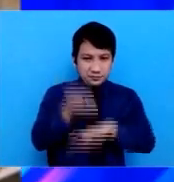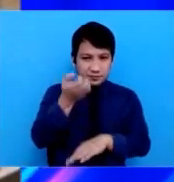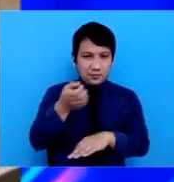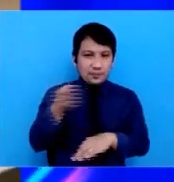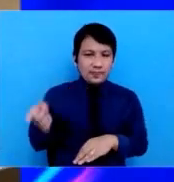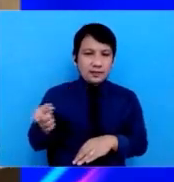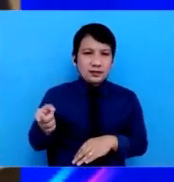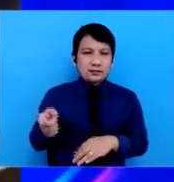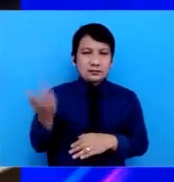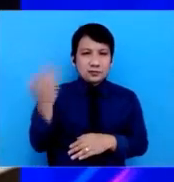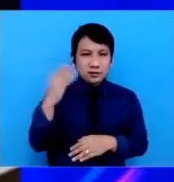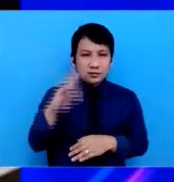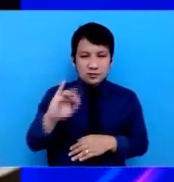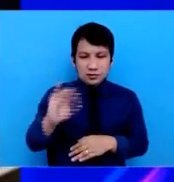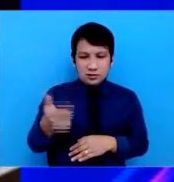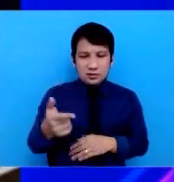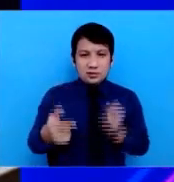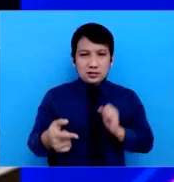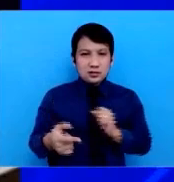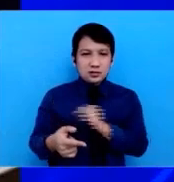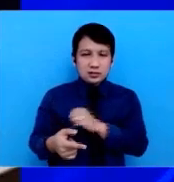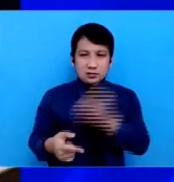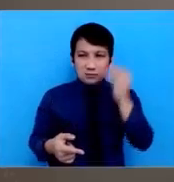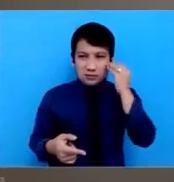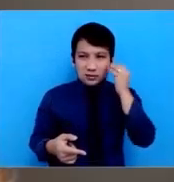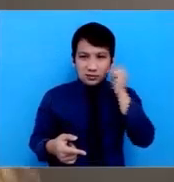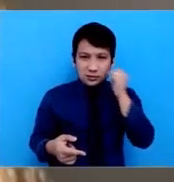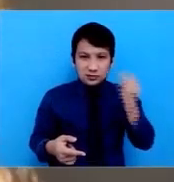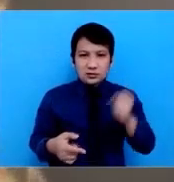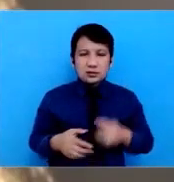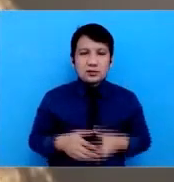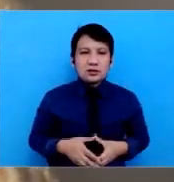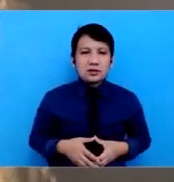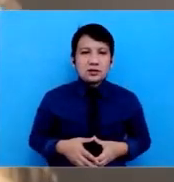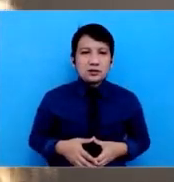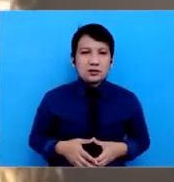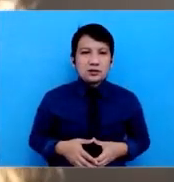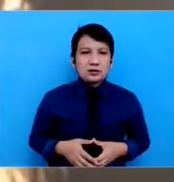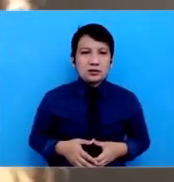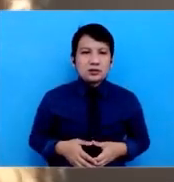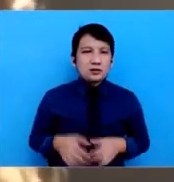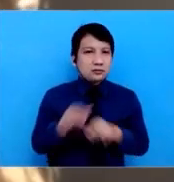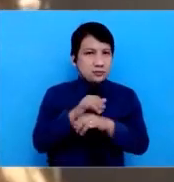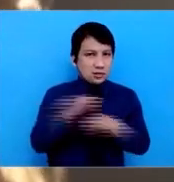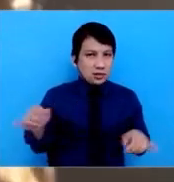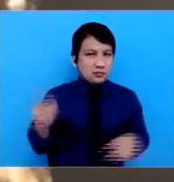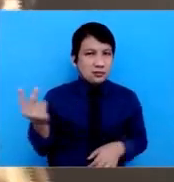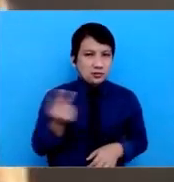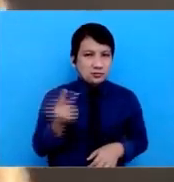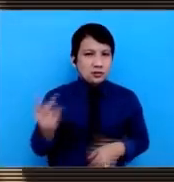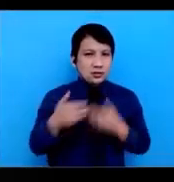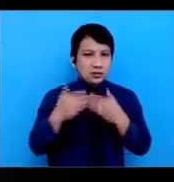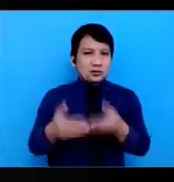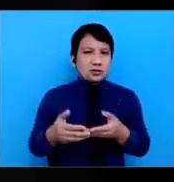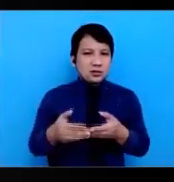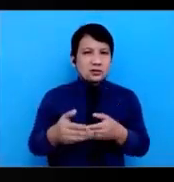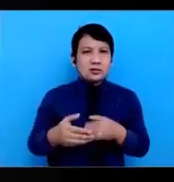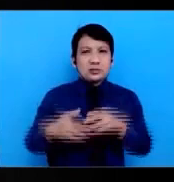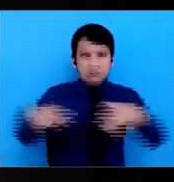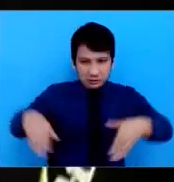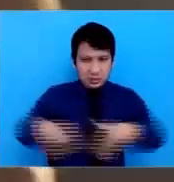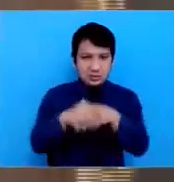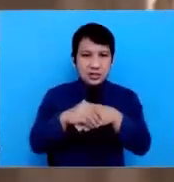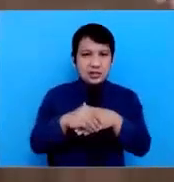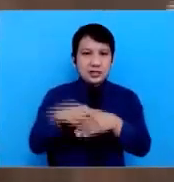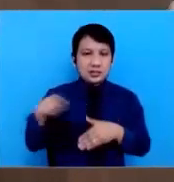former DILG Secretary Mel Sarmiento. Hindi na nagpaligoy-ligoy pa at nauwi naman sa I Do ang relasyon